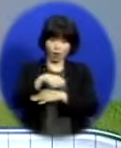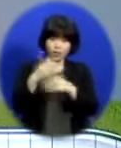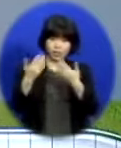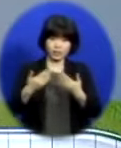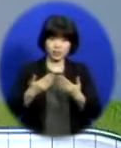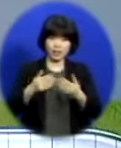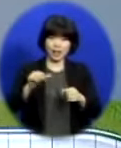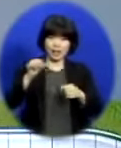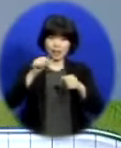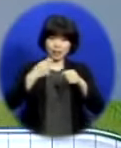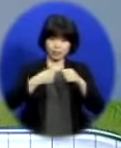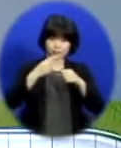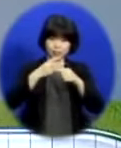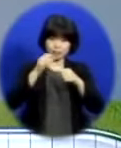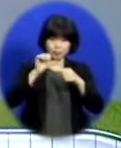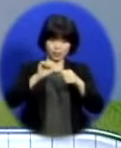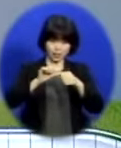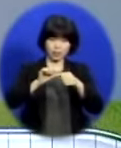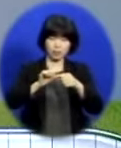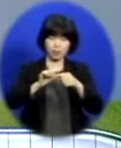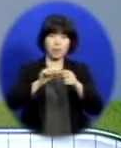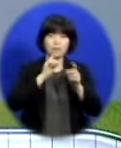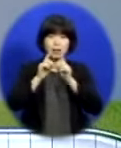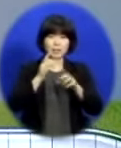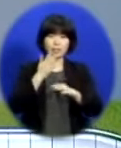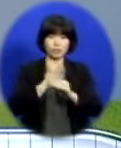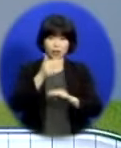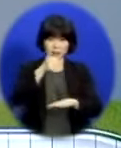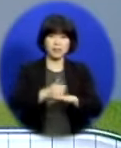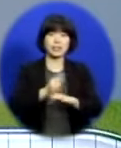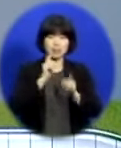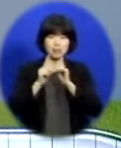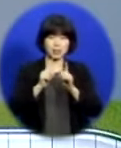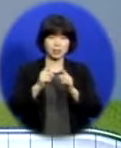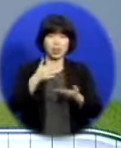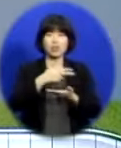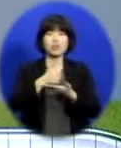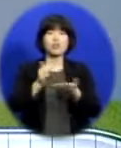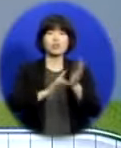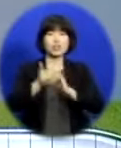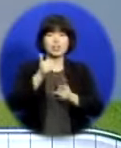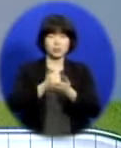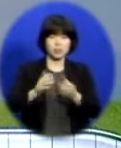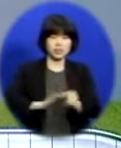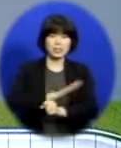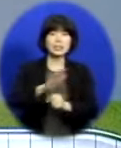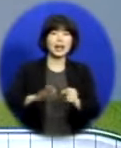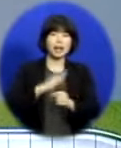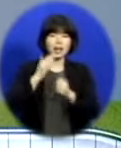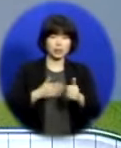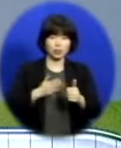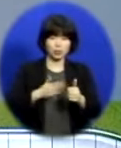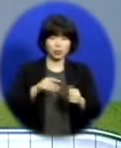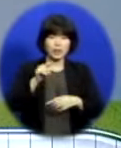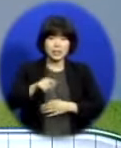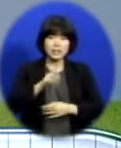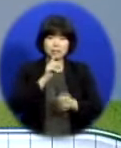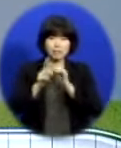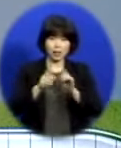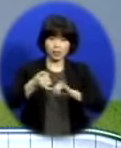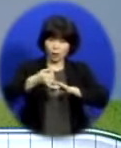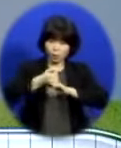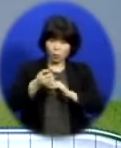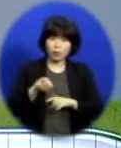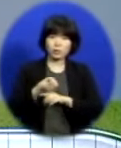다섯 번의 말씀의 맨 마지막 말씀 아 주 예수님을 사랑하십시오라고 하는 말씀을 정말 꼭